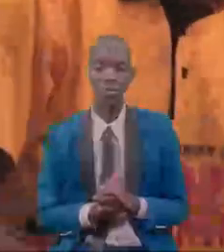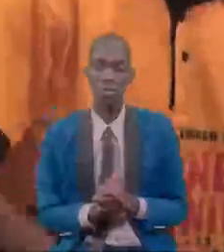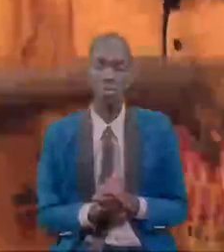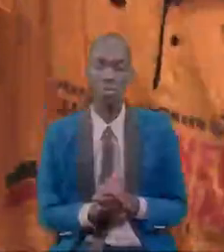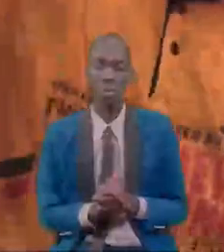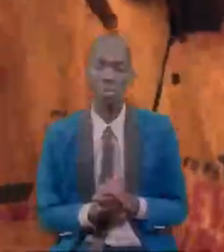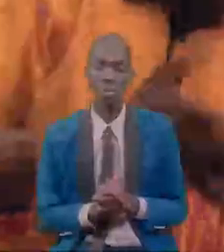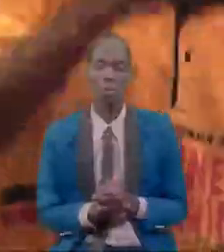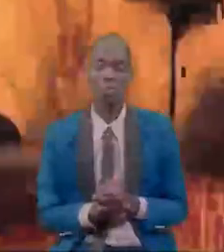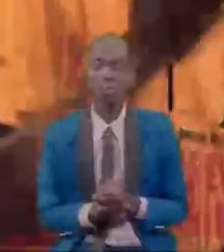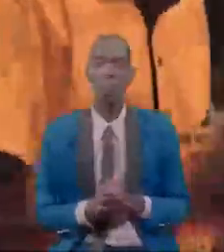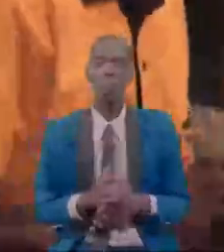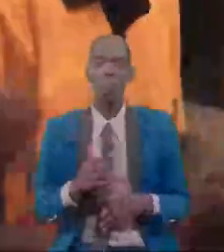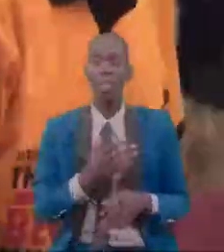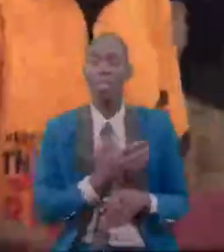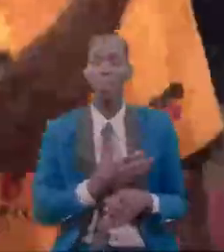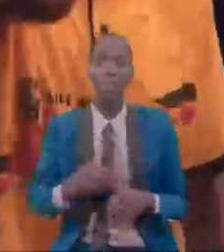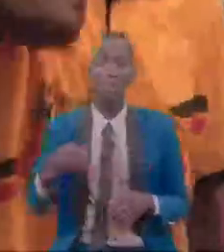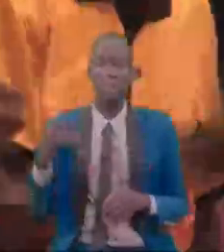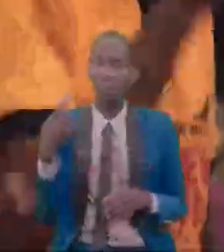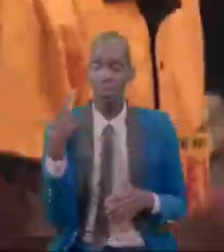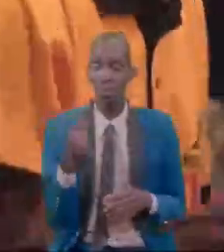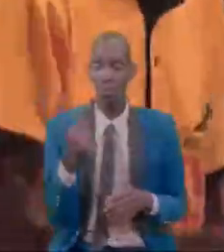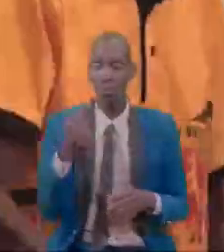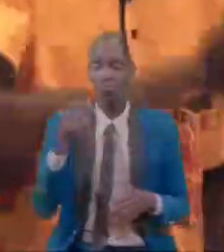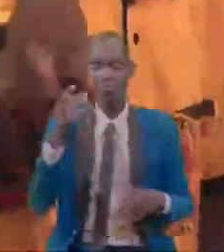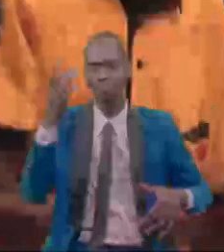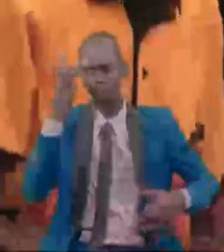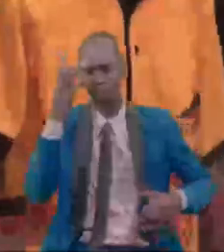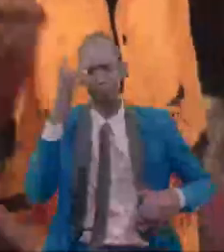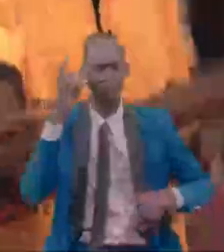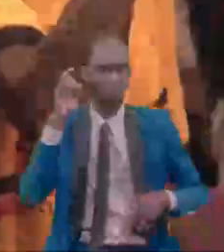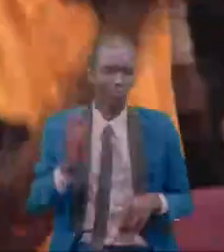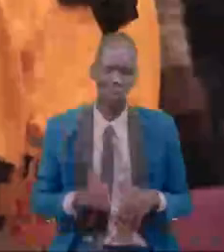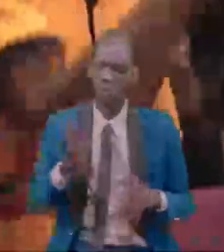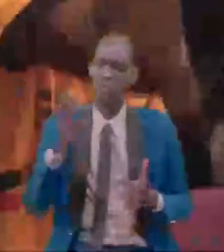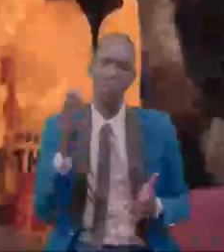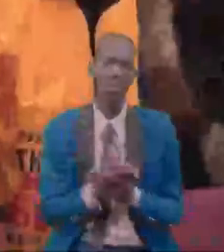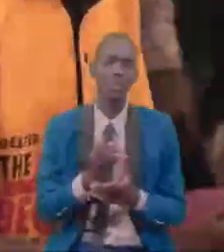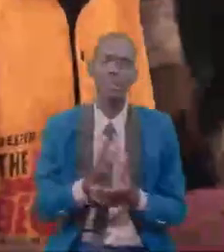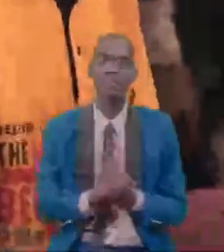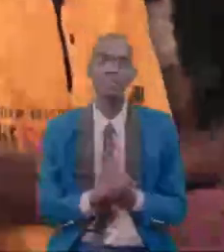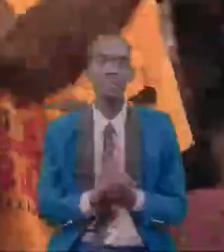Le souverain sacrificateur vient et la plaie doit cesser.